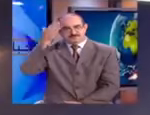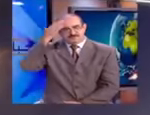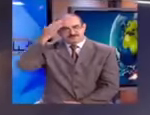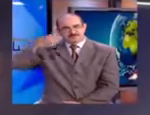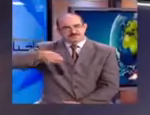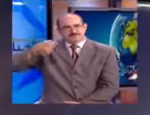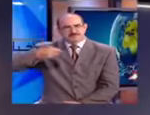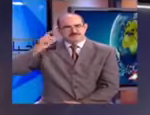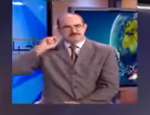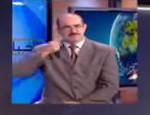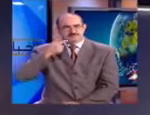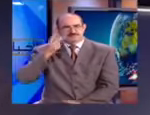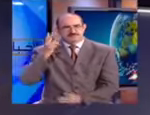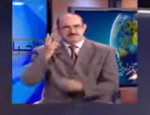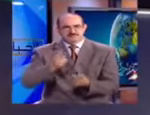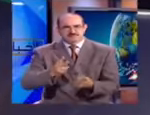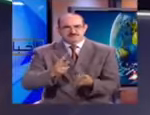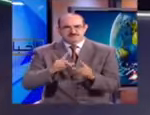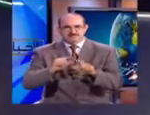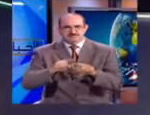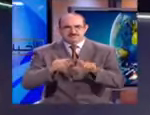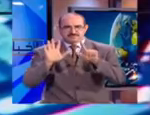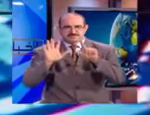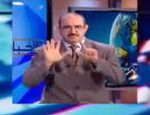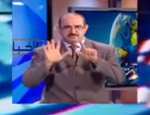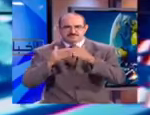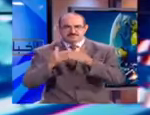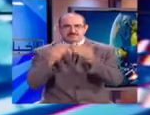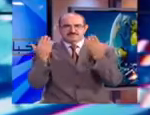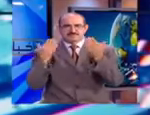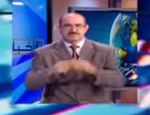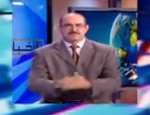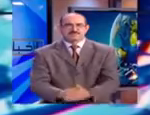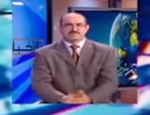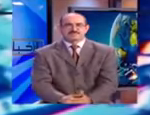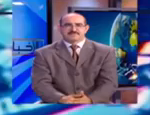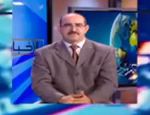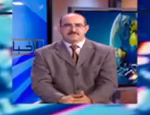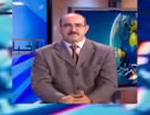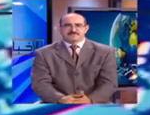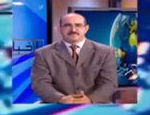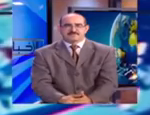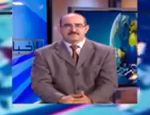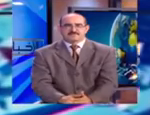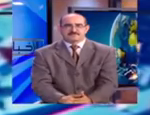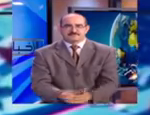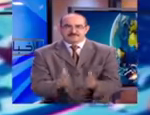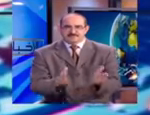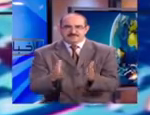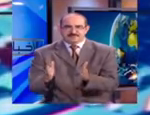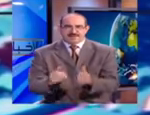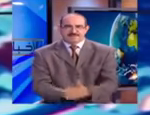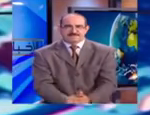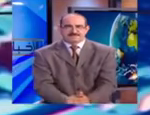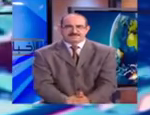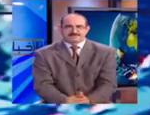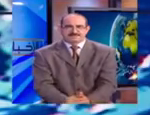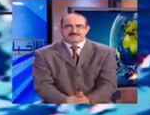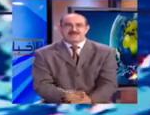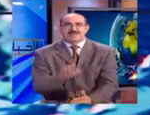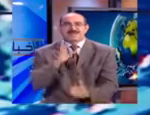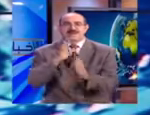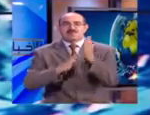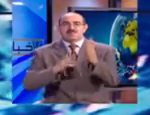عليكم ورحمة الله تعالى وبركاته، أهلا بكم إلى أولى نشرتنا الإخبارية. بداية، أكد